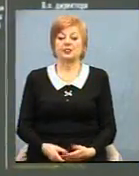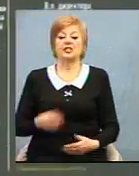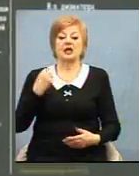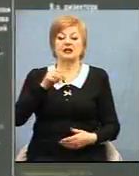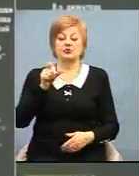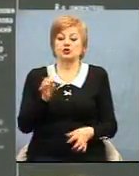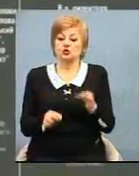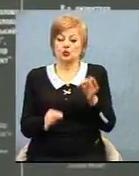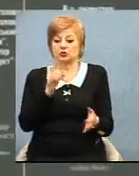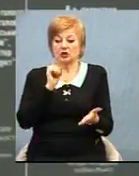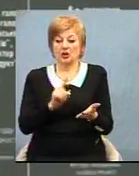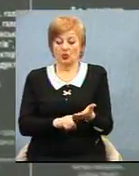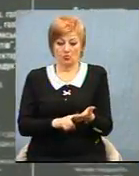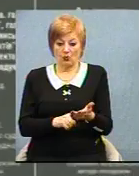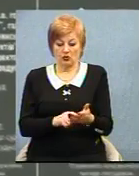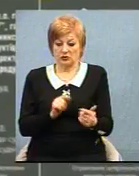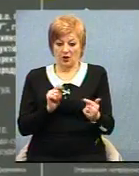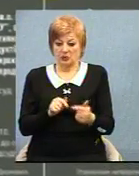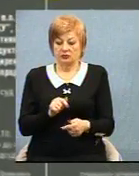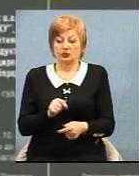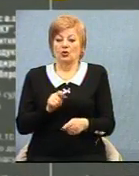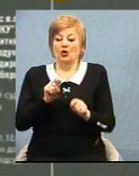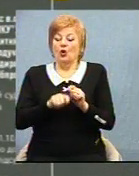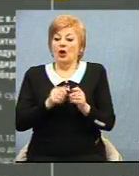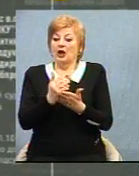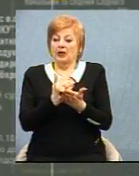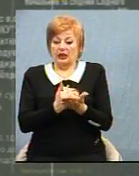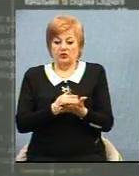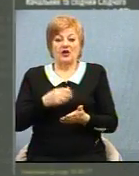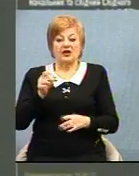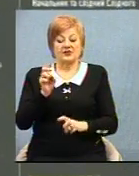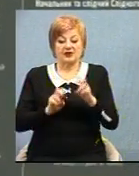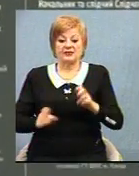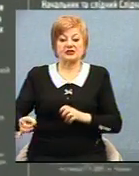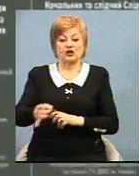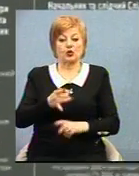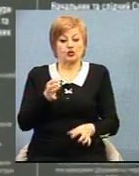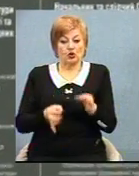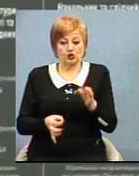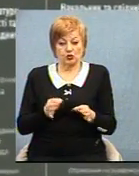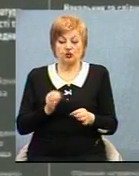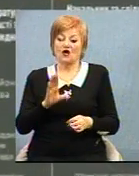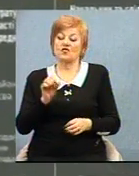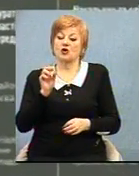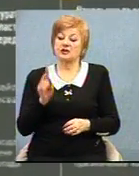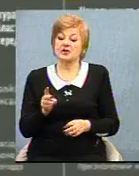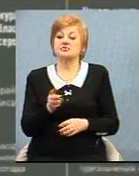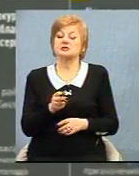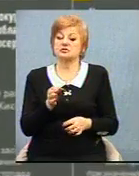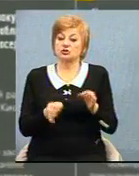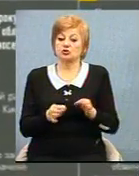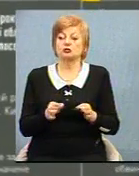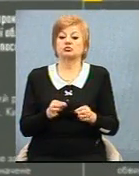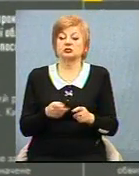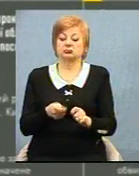Запорізькі суди потрапили до антирейтингу НАБУ. За інформацією відомства, в Заводському районному суді Запоріжжя та Вільнянському районному суді